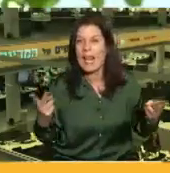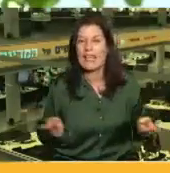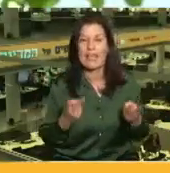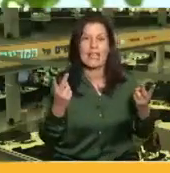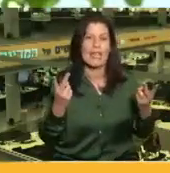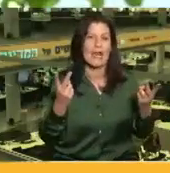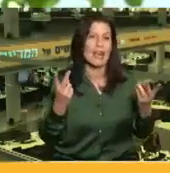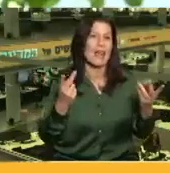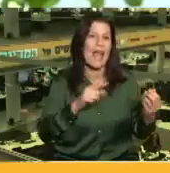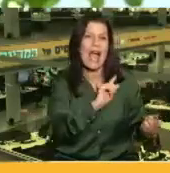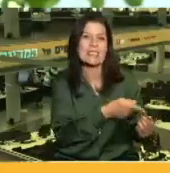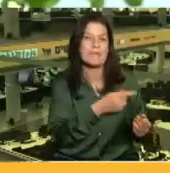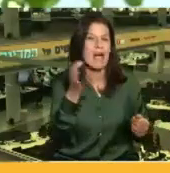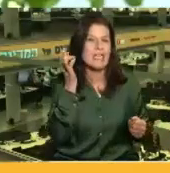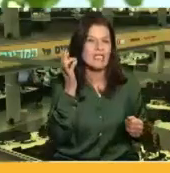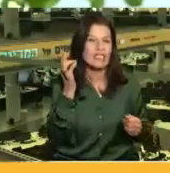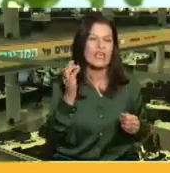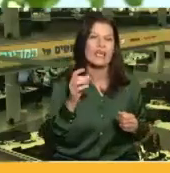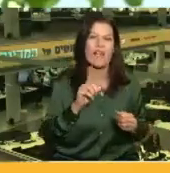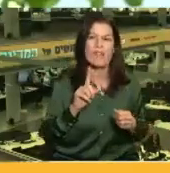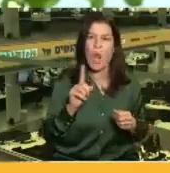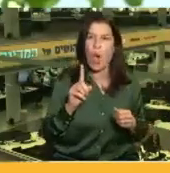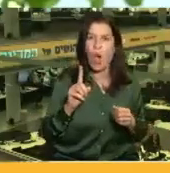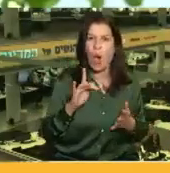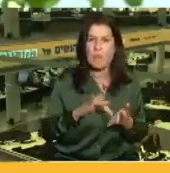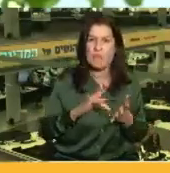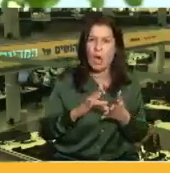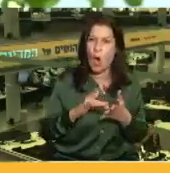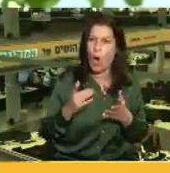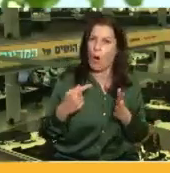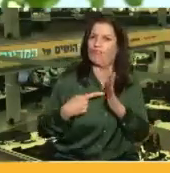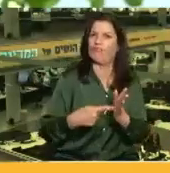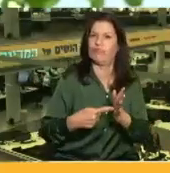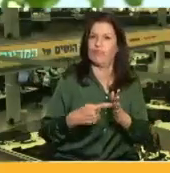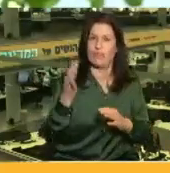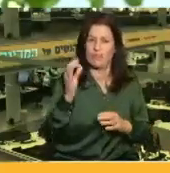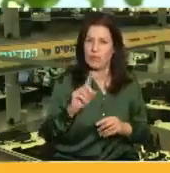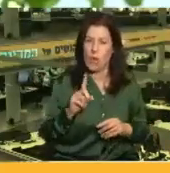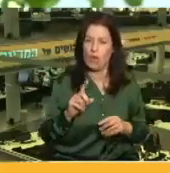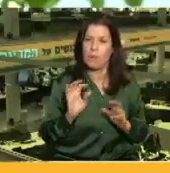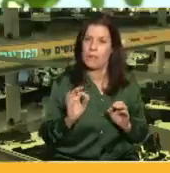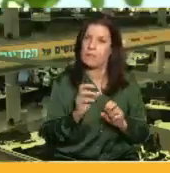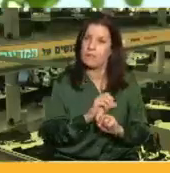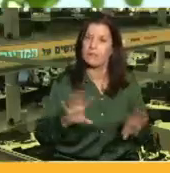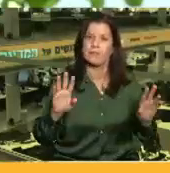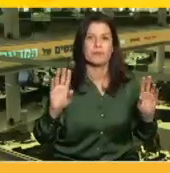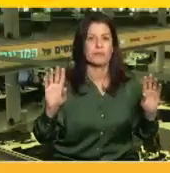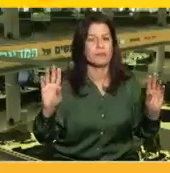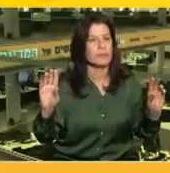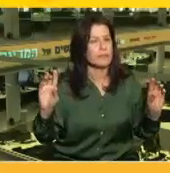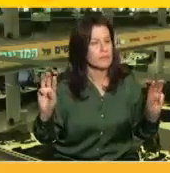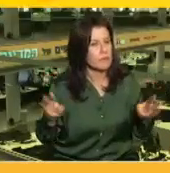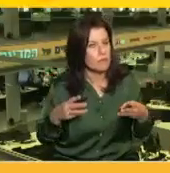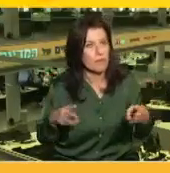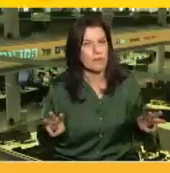נשית, אבל לא ממקום כזה, לא באנו, יאללה, בוא נעשה שיר ביחד, כשירו שנשים שרות ביחד. הוצאנו את השיר הזה. זה בסדר שנשים שרות ביחד? לא,